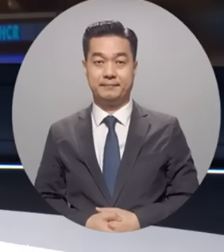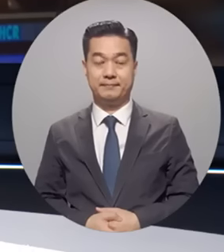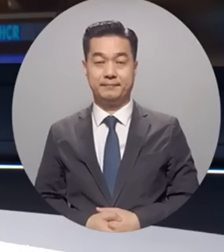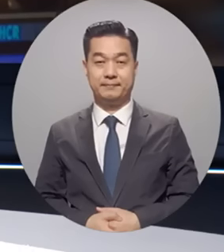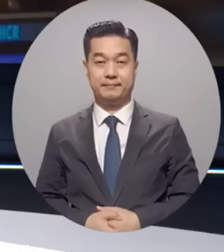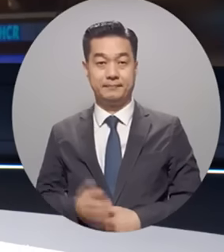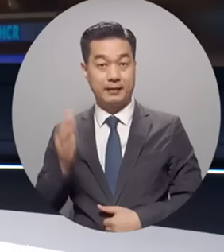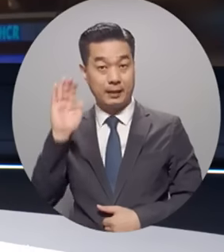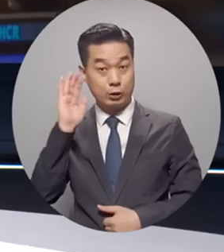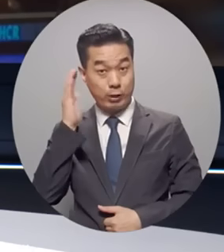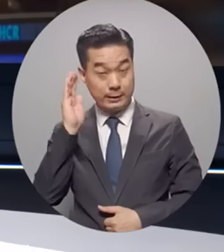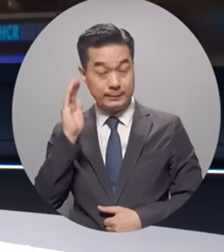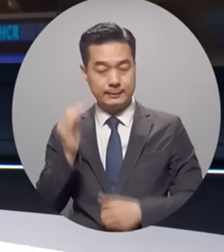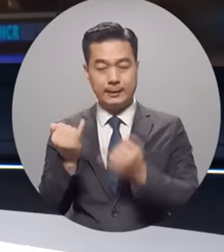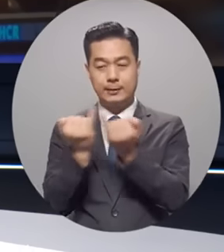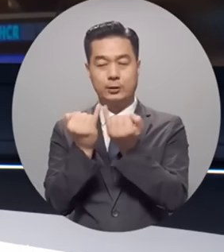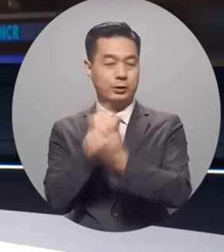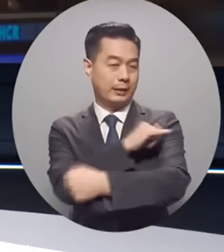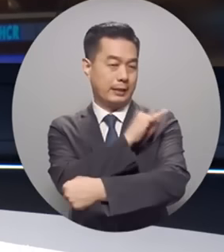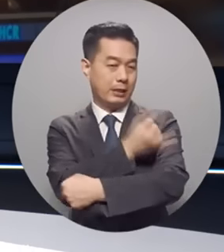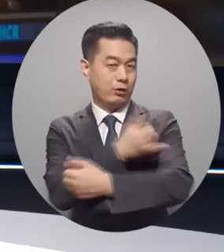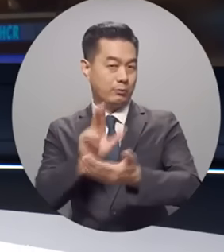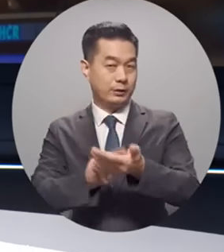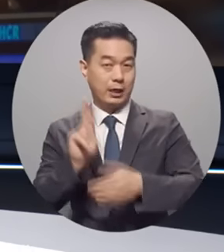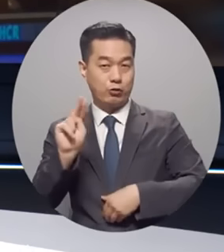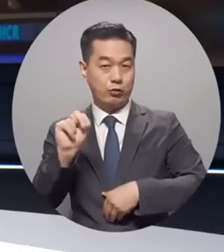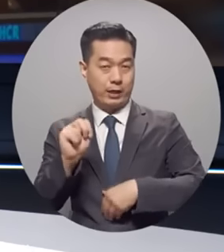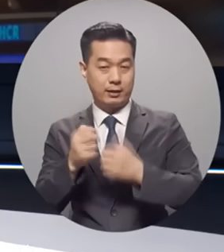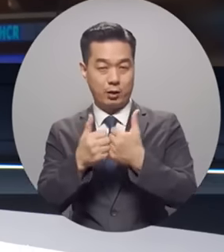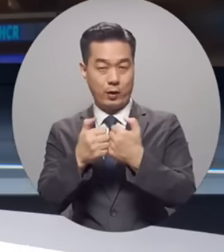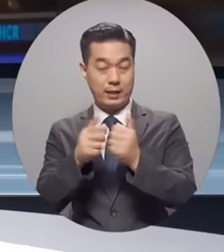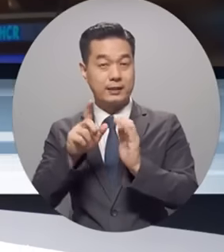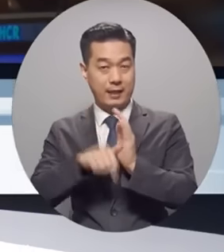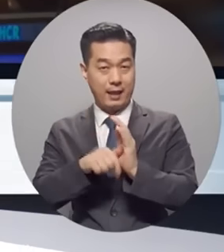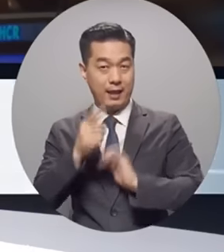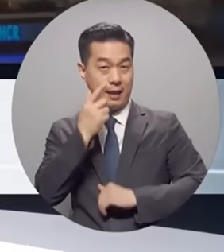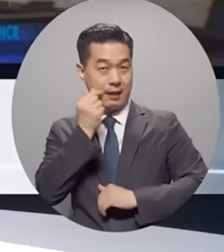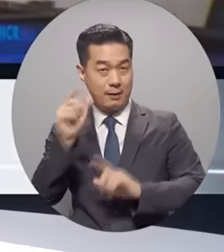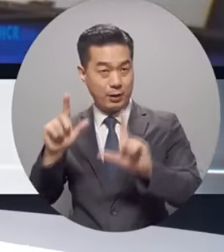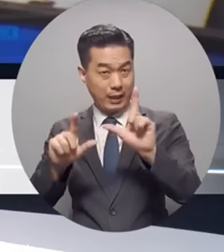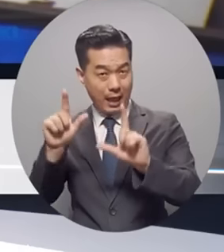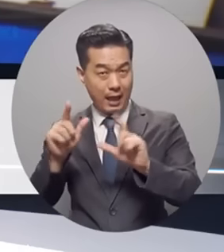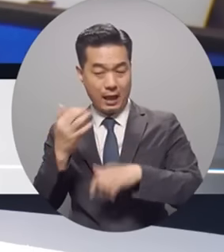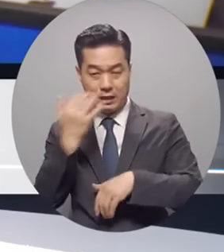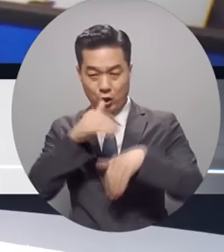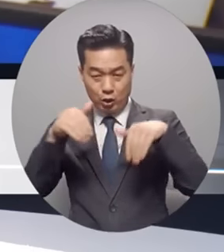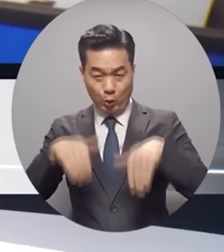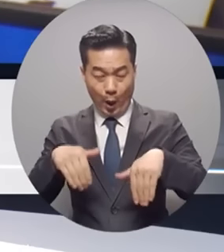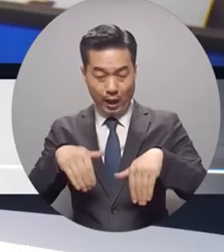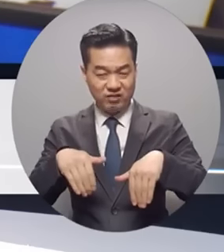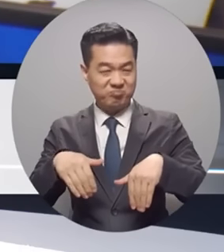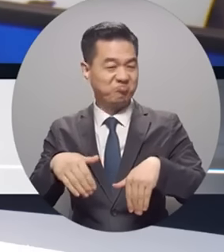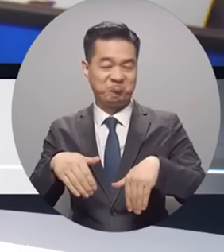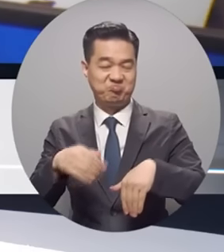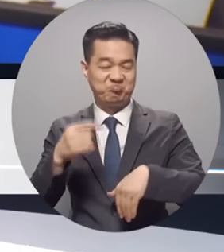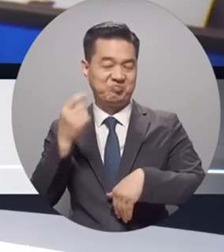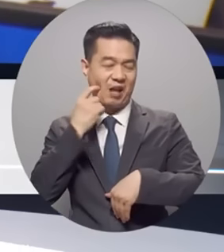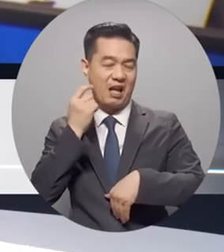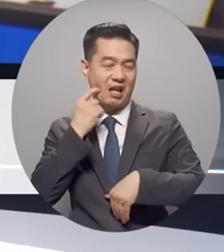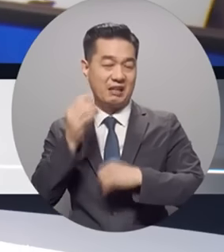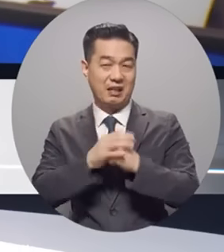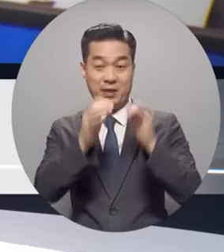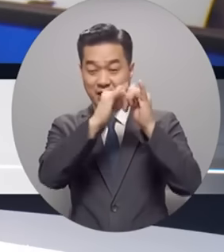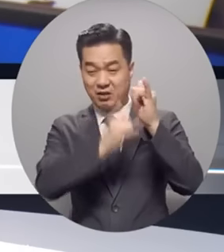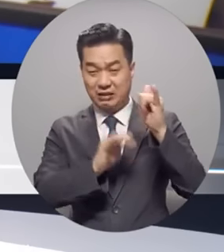최근 여성 인권 문제를 논의한 유엔 회의에서 일본 대표가 위안부는 근거 없는 주장이라며 역사적